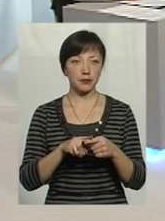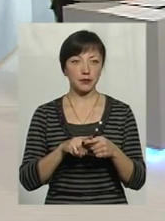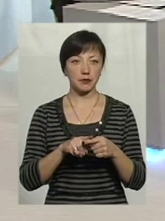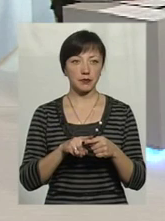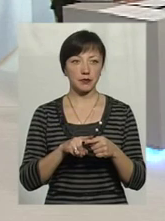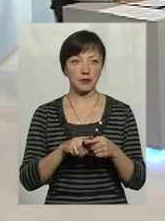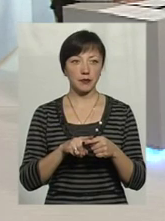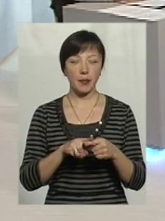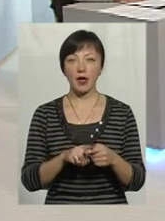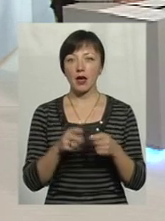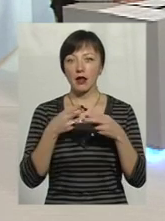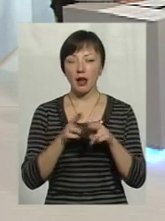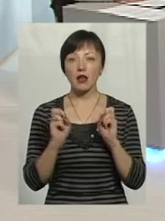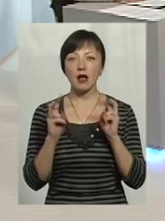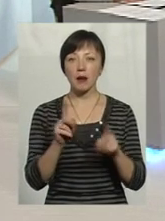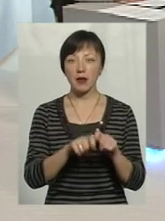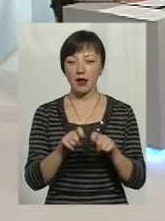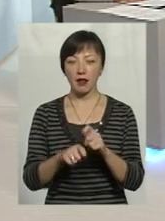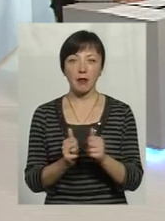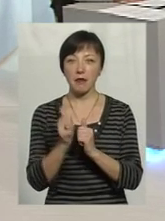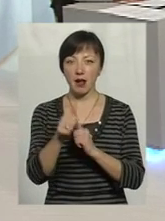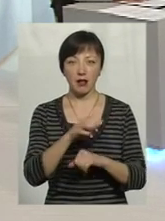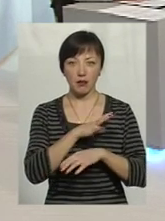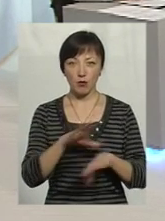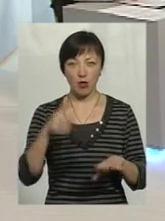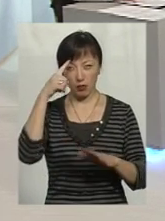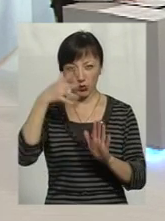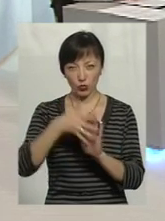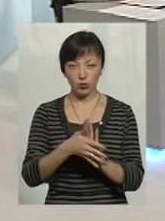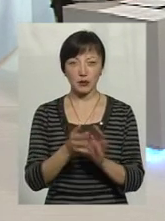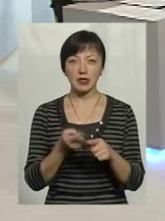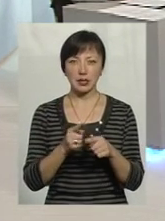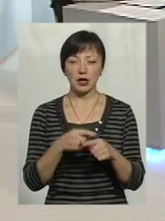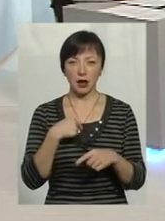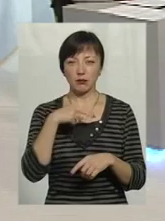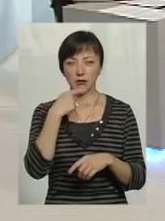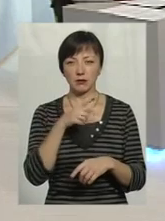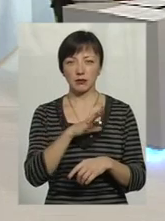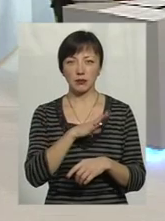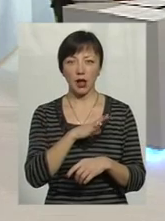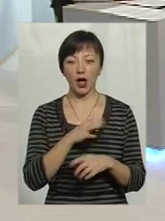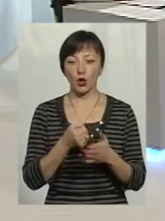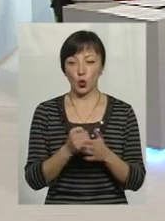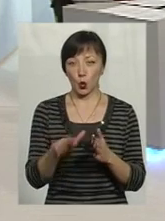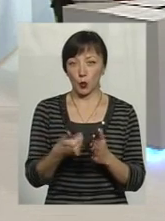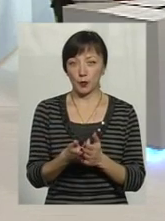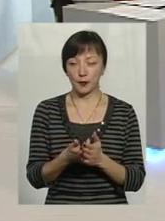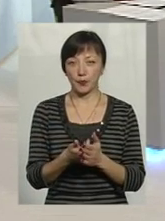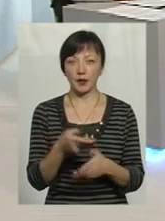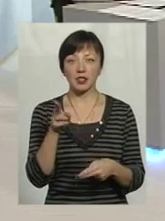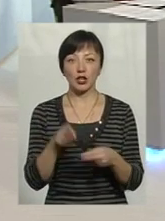техніка того, як вони мають перевірятись, наперед не була продумана, так? І ні, тепер... про це я зазначала, що вони так, до цього часу